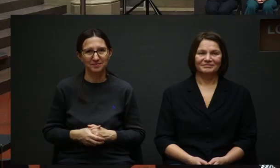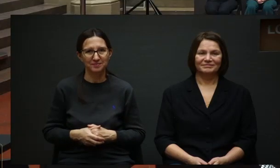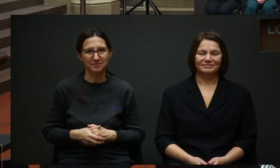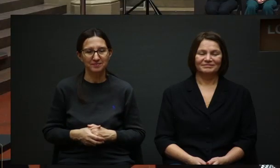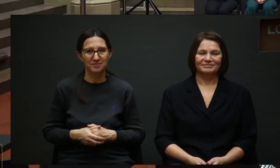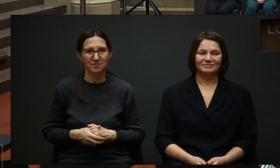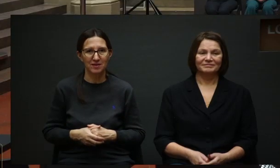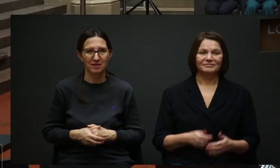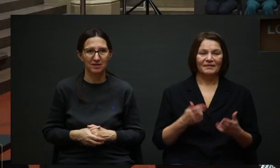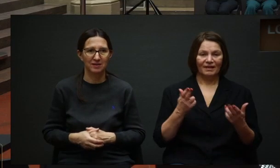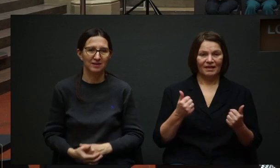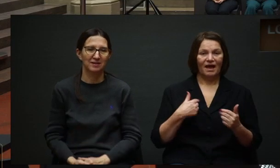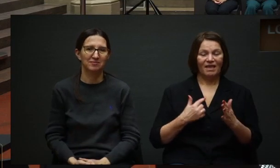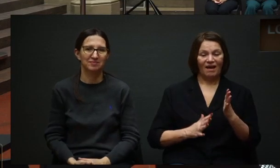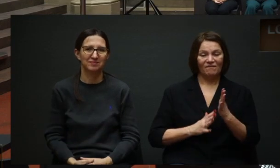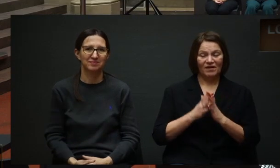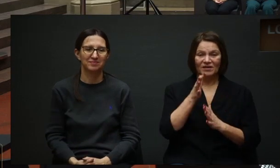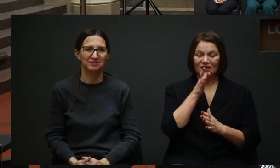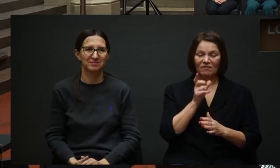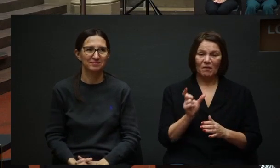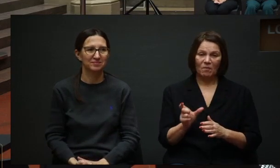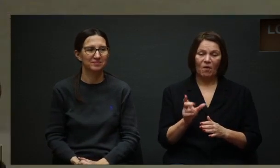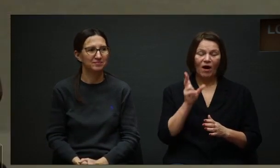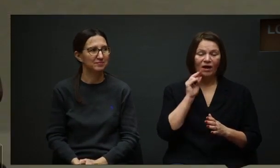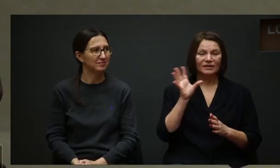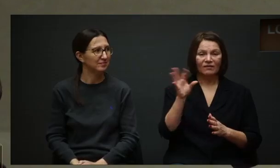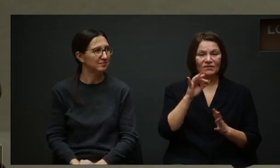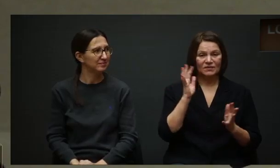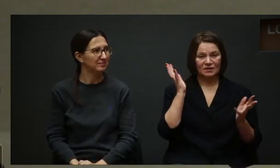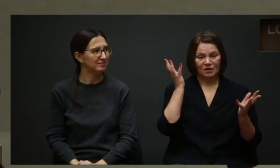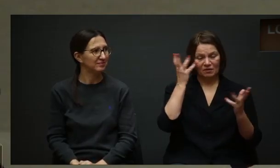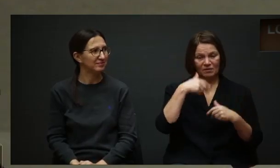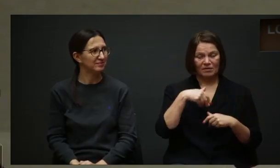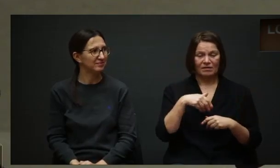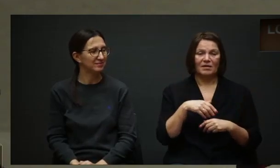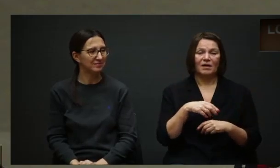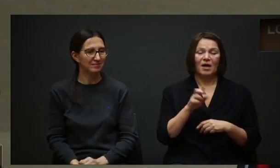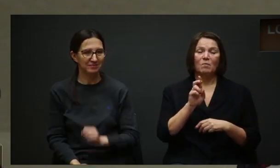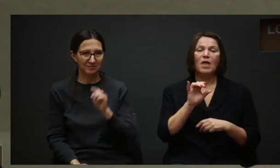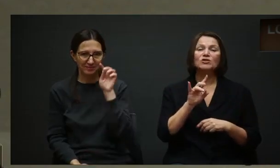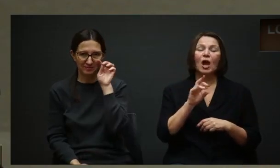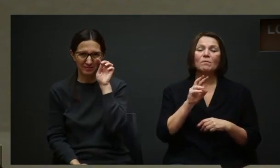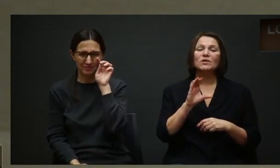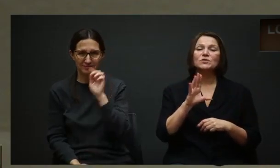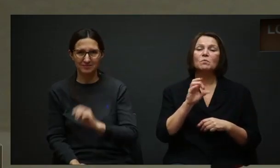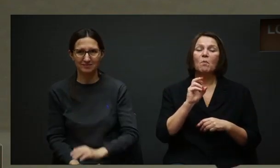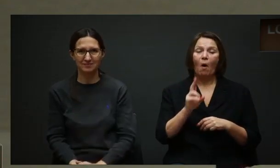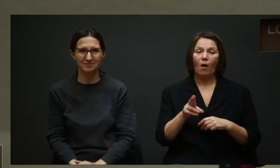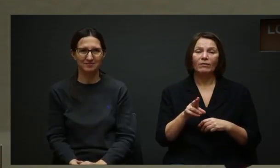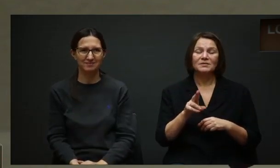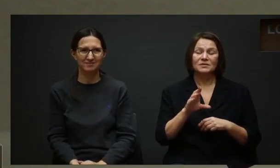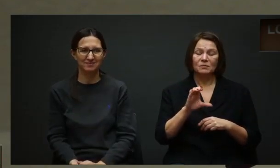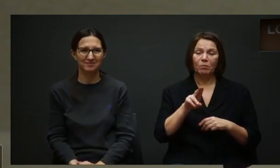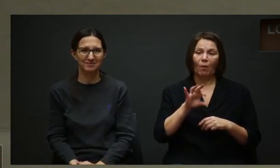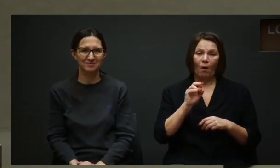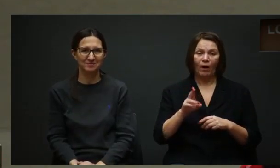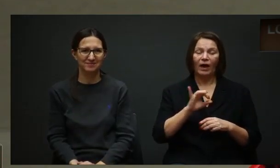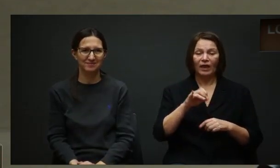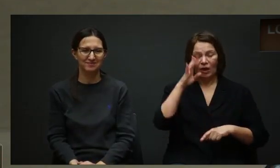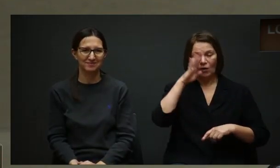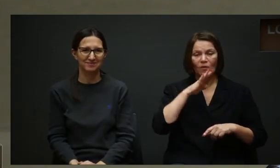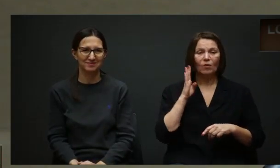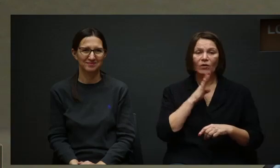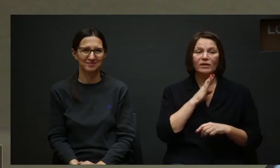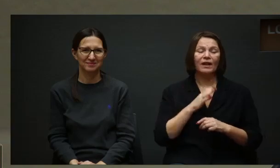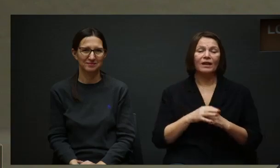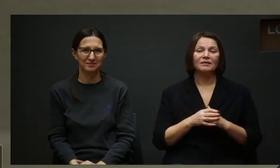Да, я вырос в эпоху, конечно, когда все увлекались Бенджамином Споком, и там ребенок рос, естественно, все родители из